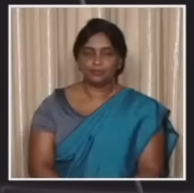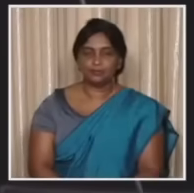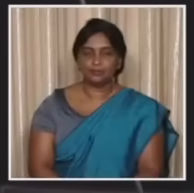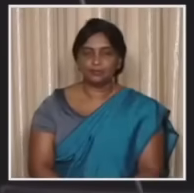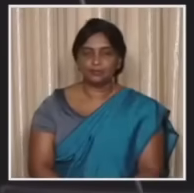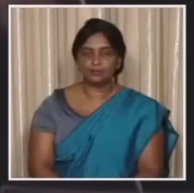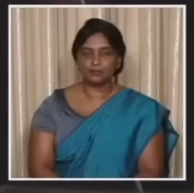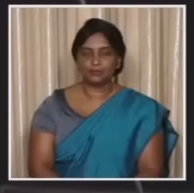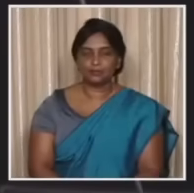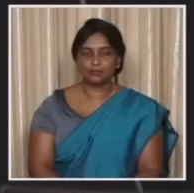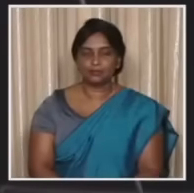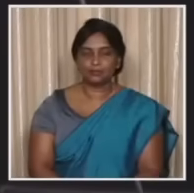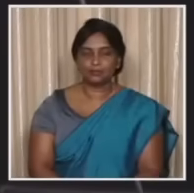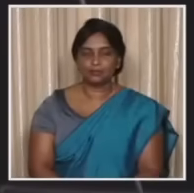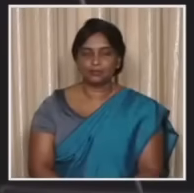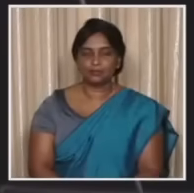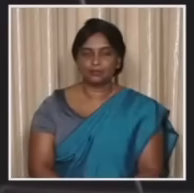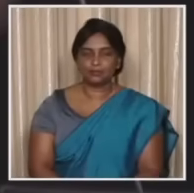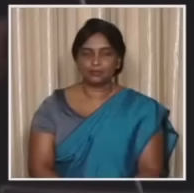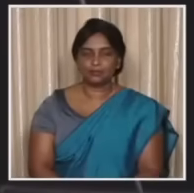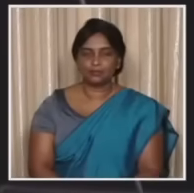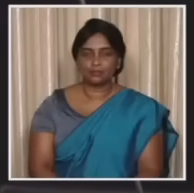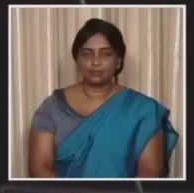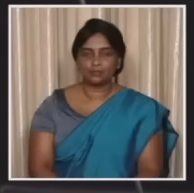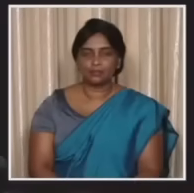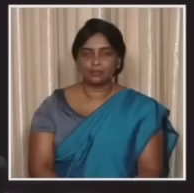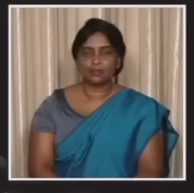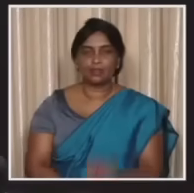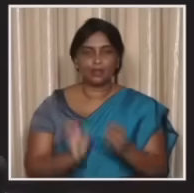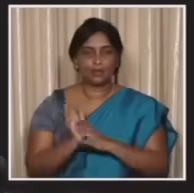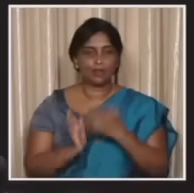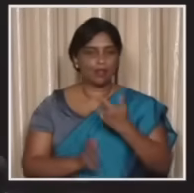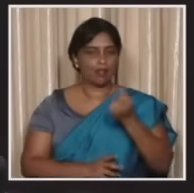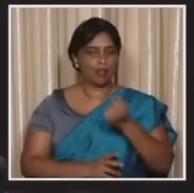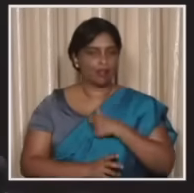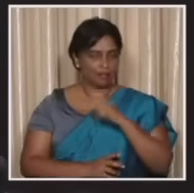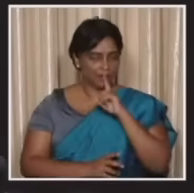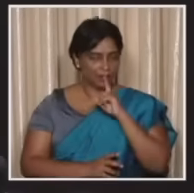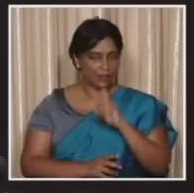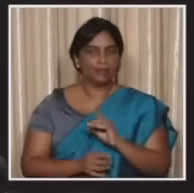වීරසිංහල ගොඩක් ඉන්නවා. අර වීරසුමන වීරසිංහ කතා කරගෙන මරික්කාල් මන්ත්‍රීතුමා මගේ නම කියපු ඉඳා හැබැයි එතුමා